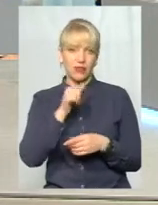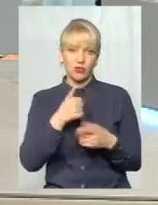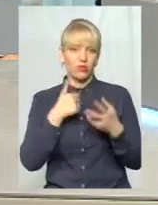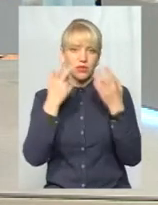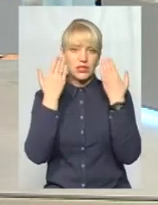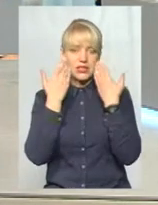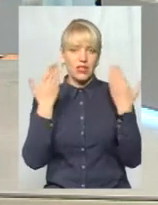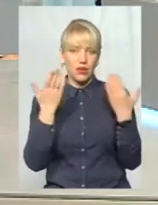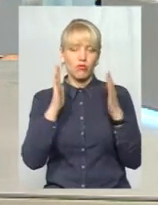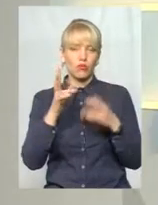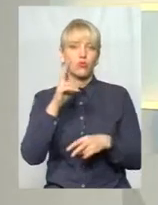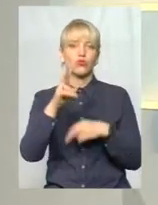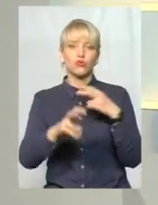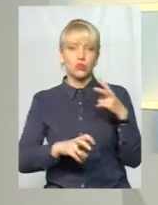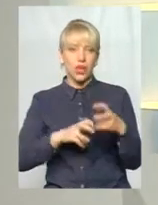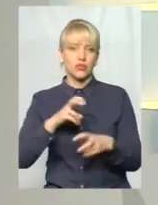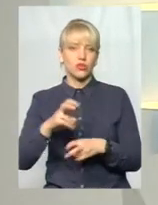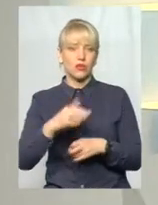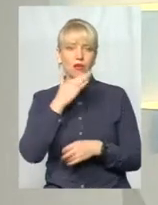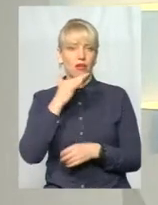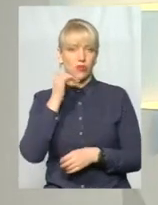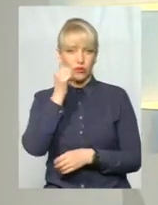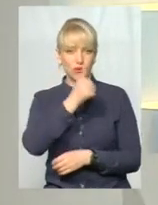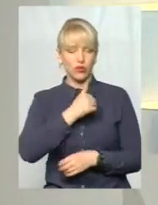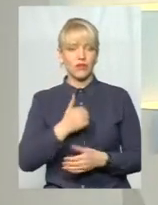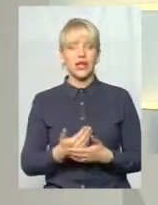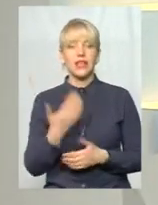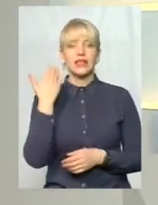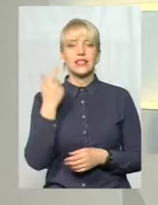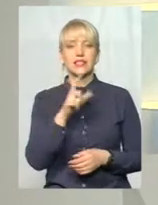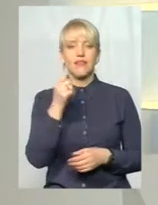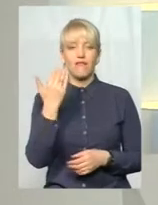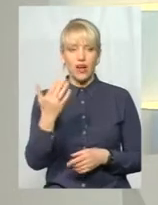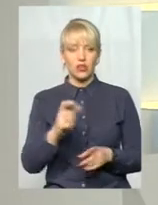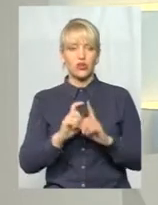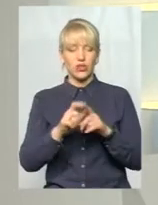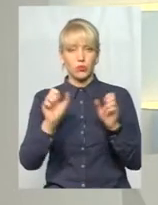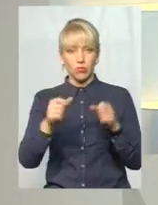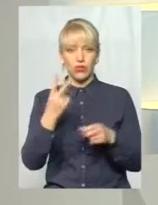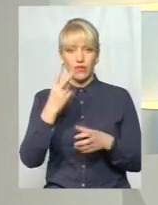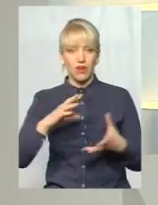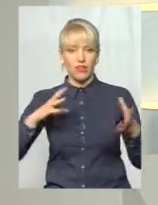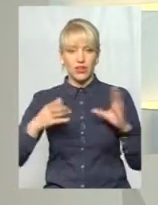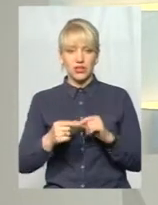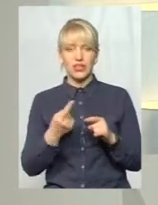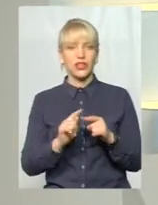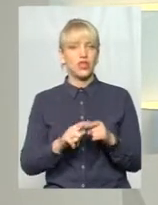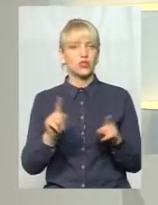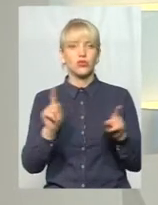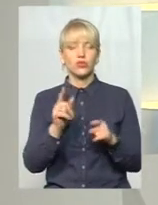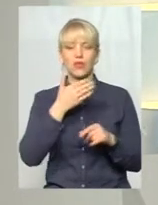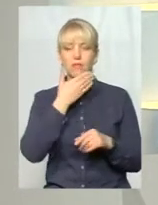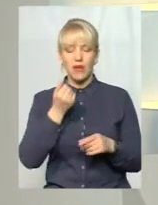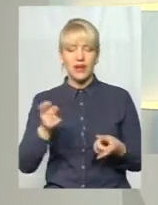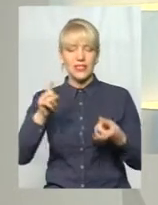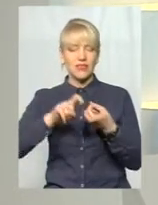відомості по даних людях. Тобто з вашої відповіді можна зробити два висновки. Перший – це те, що немає списку